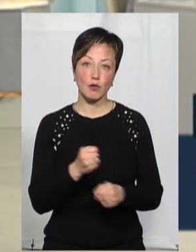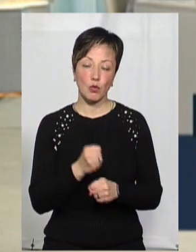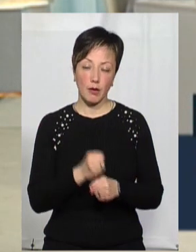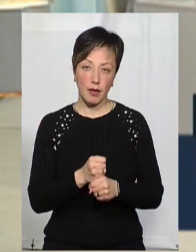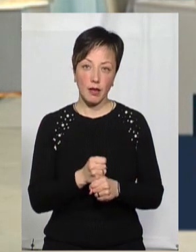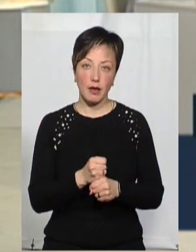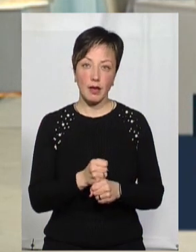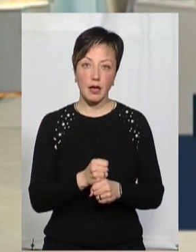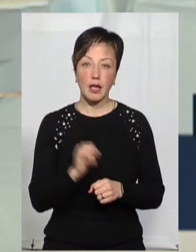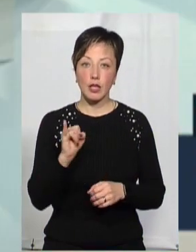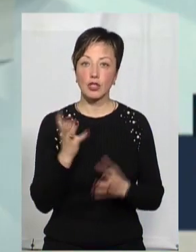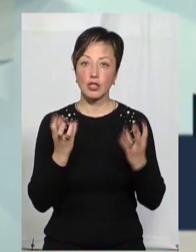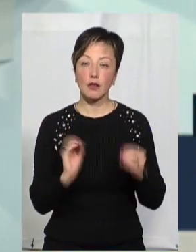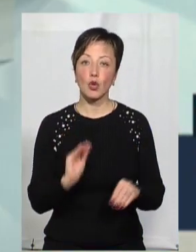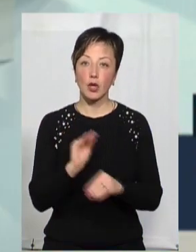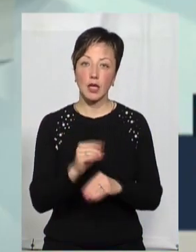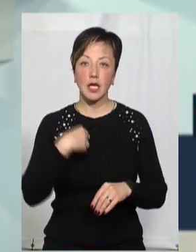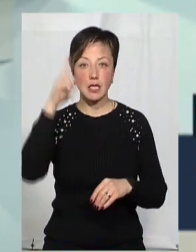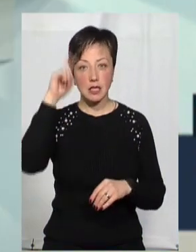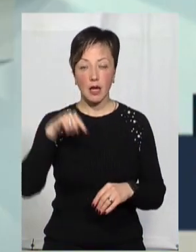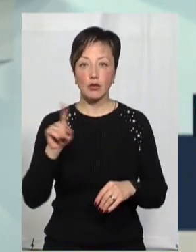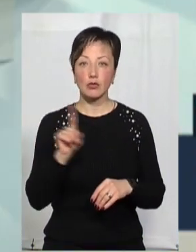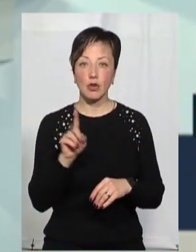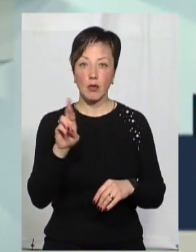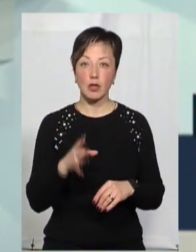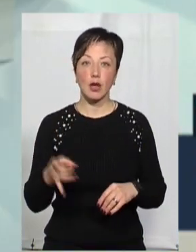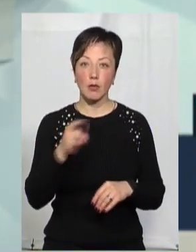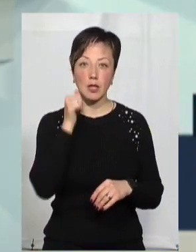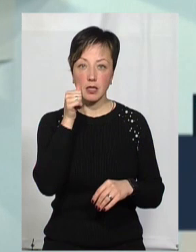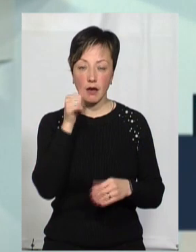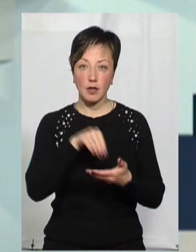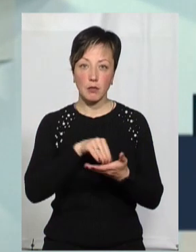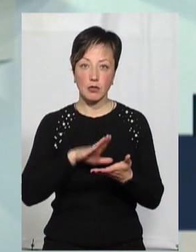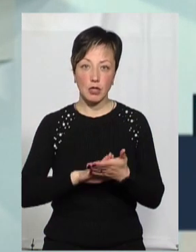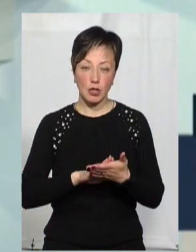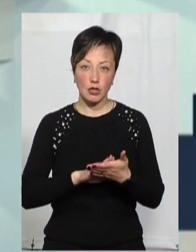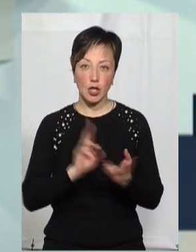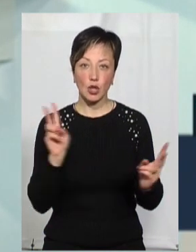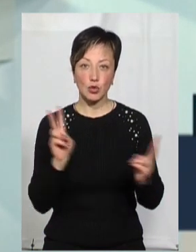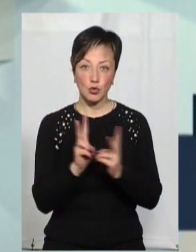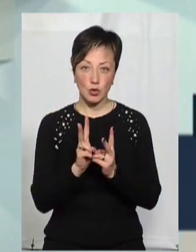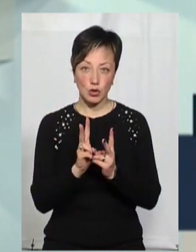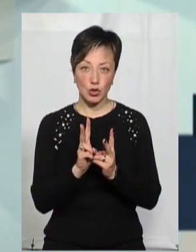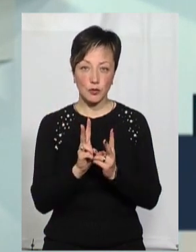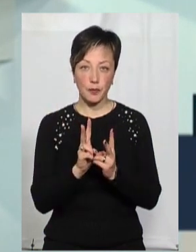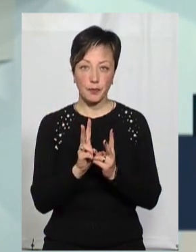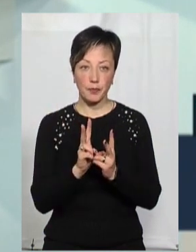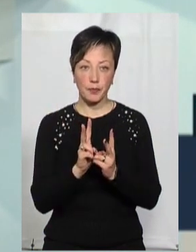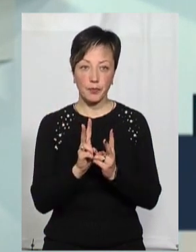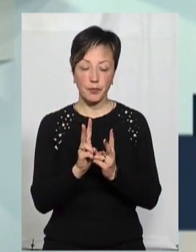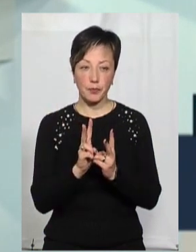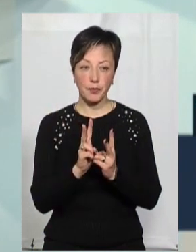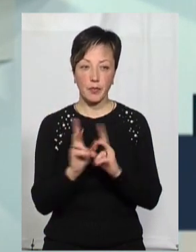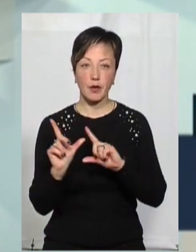зробили. І ще в додаток до того, я знаю, що в Ярмолинецькому районі на завтра призначений зустріч. Туди